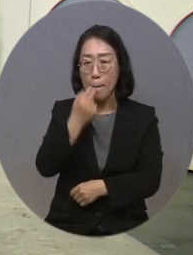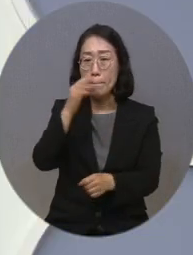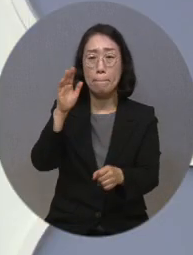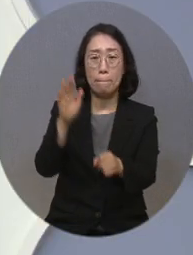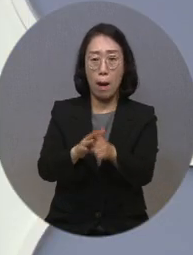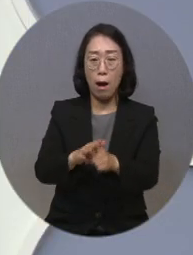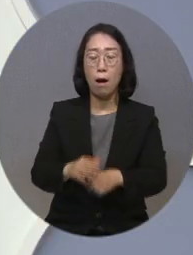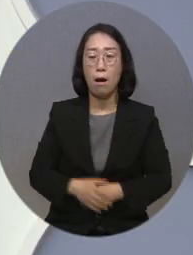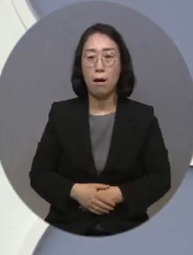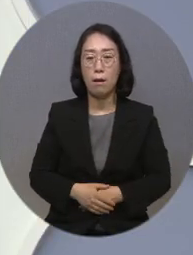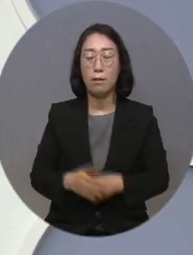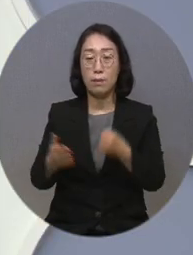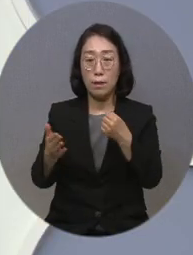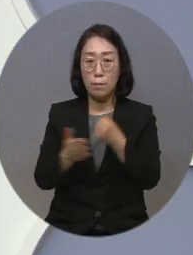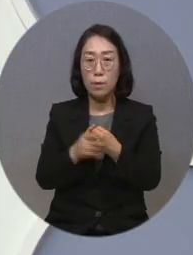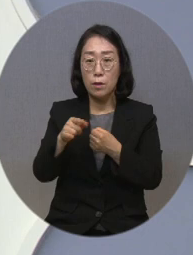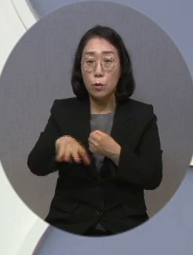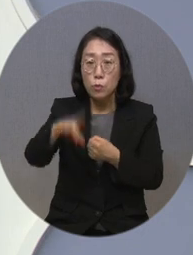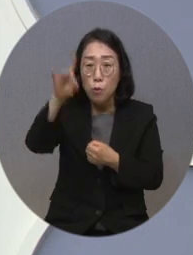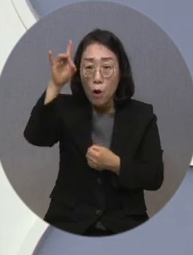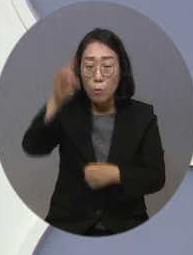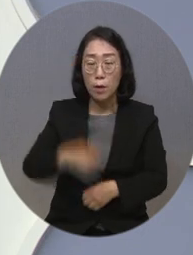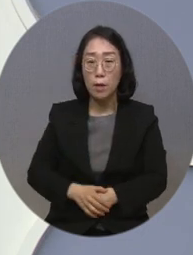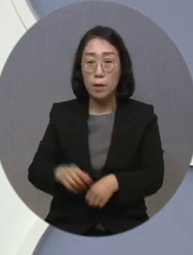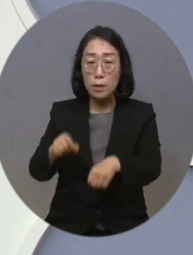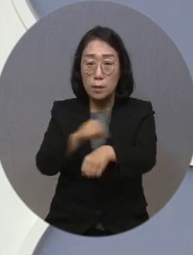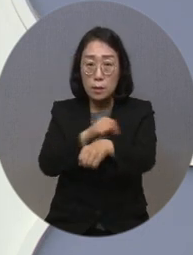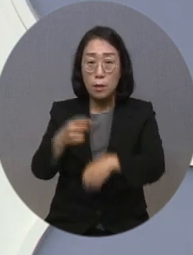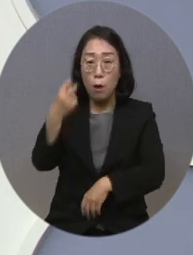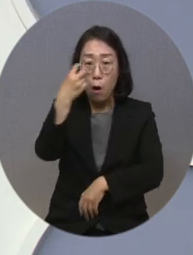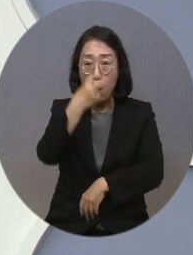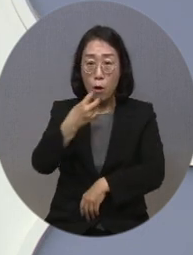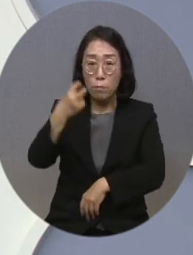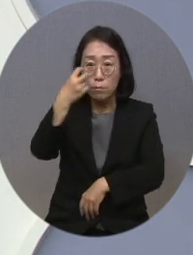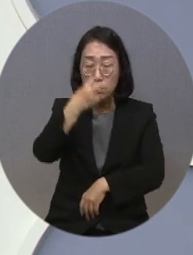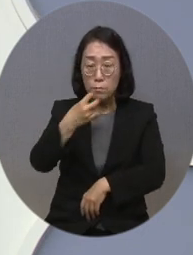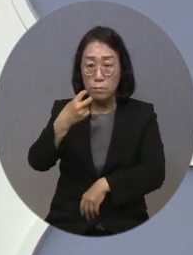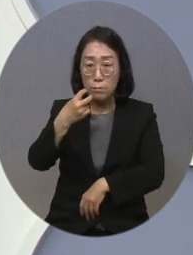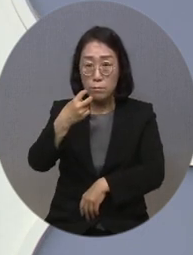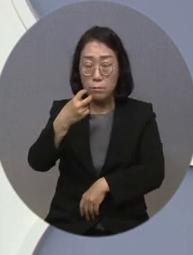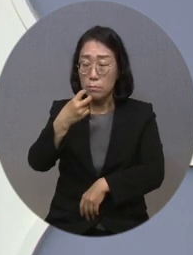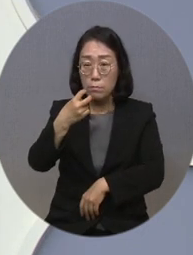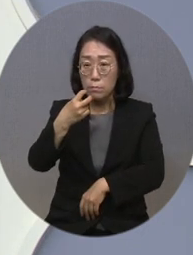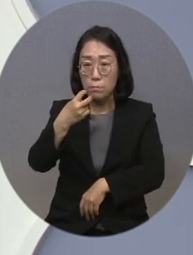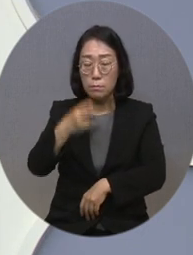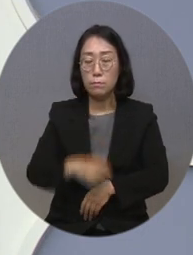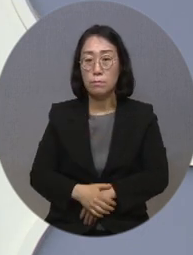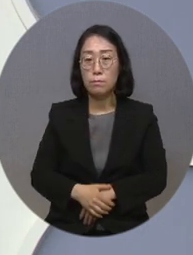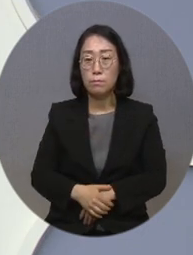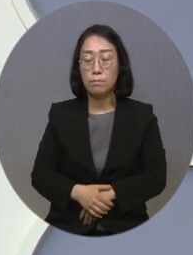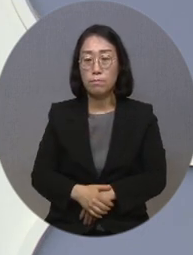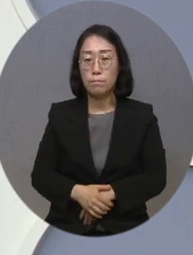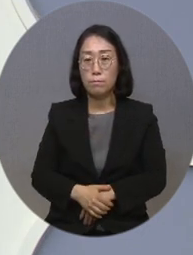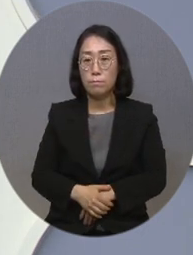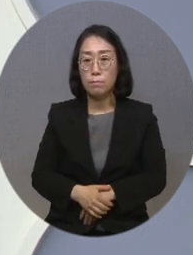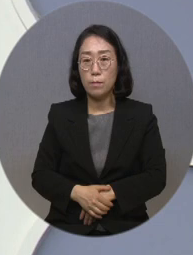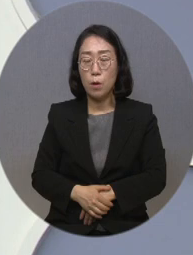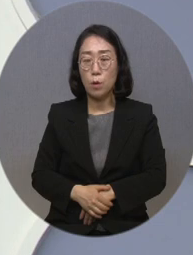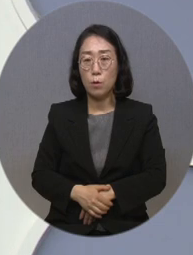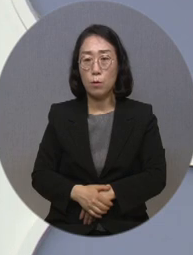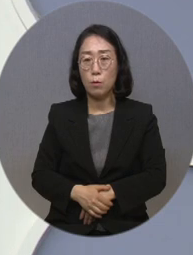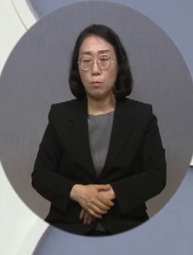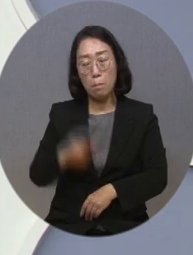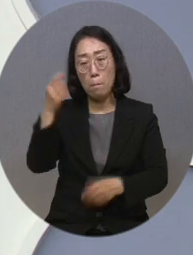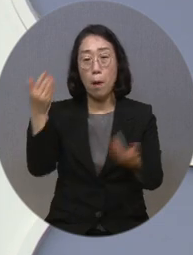그래서 이런 것들을 해서 초기에는 특검에 동의를 하지 않았어요. 그러더니 이제 대선이 진행이